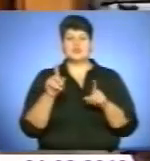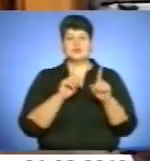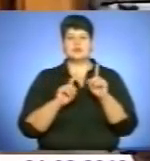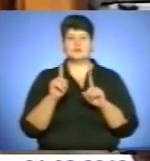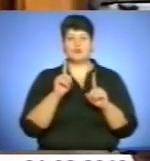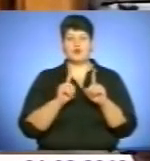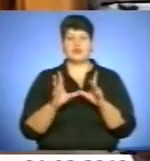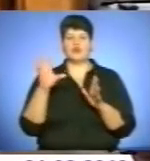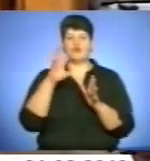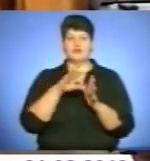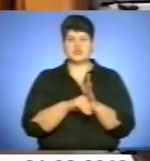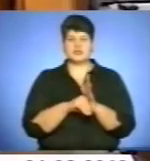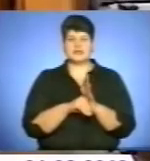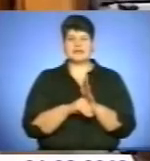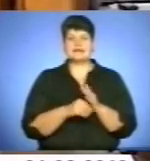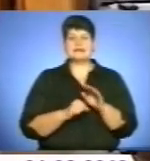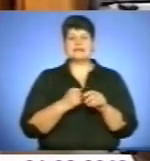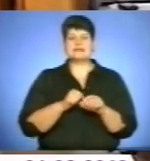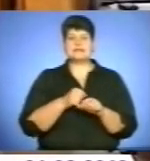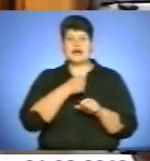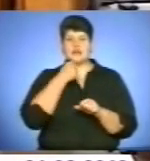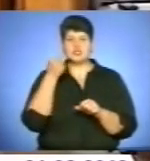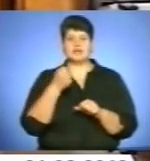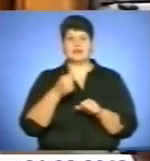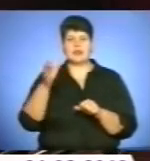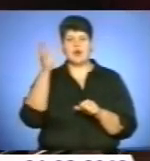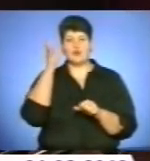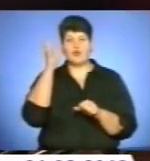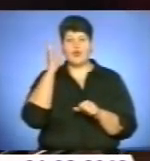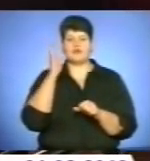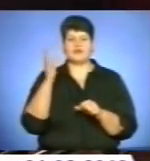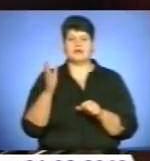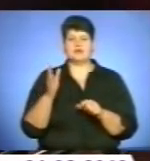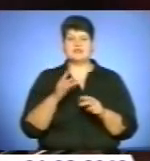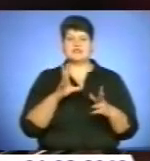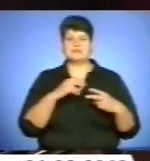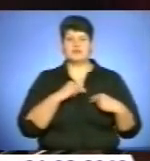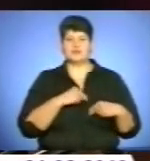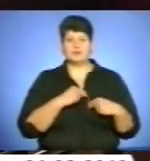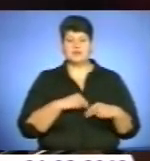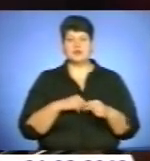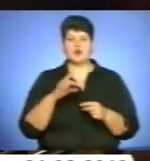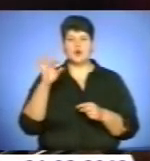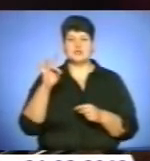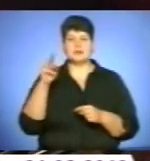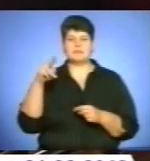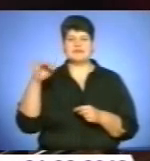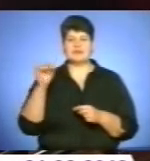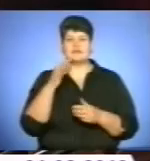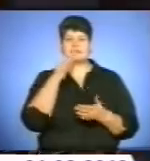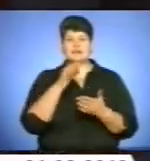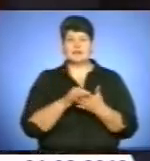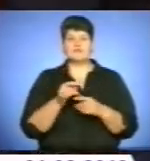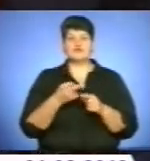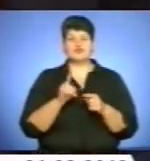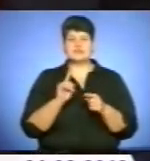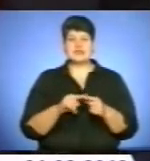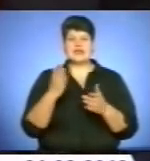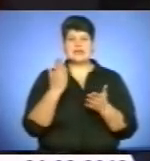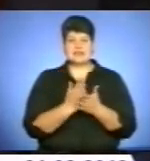туристичного маршруту, старший науковий співробітник Національного заповідника замки Тернопілля Руслан Підставка зазначив, що то є певне